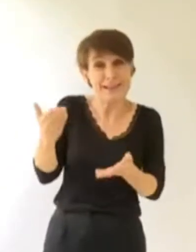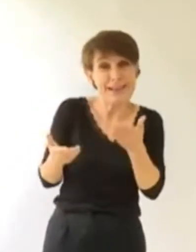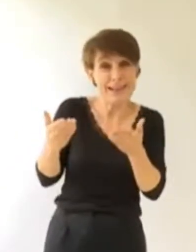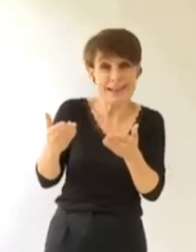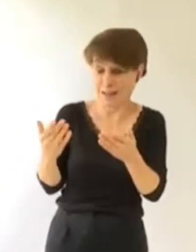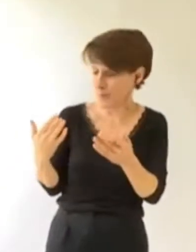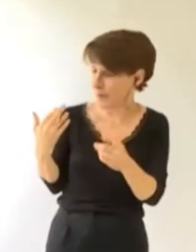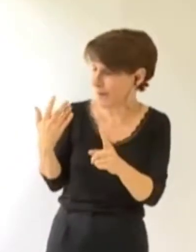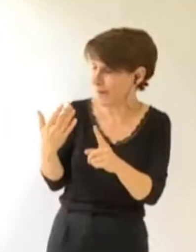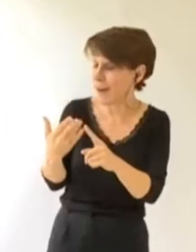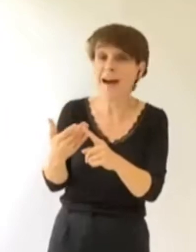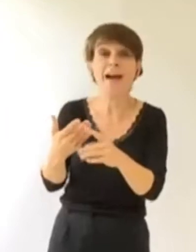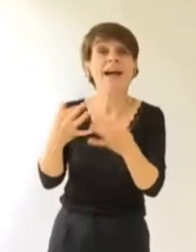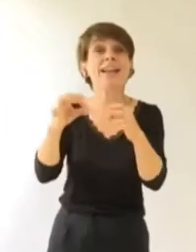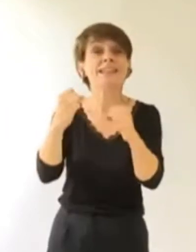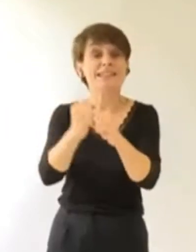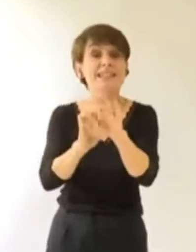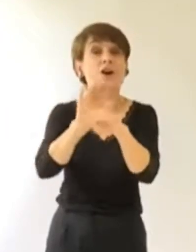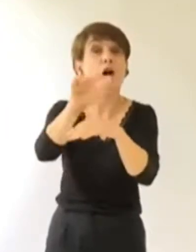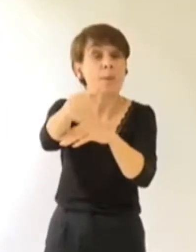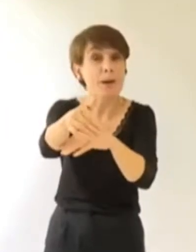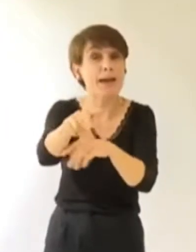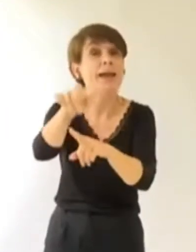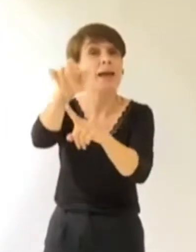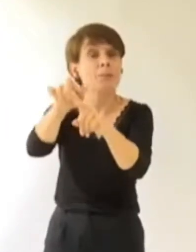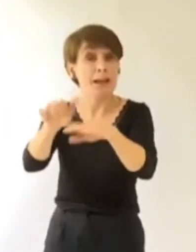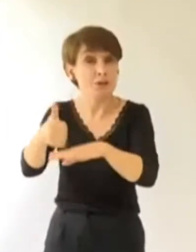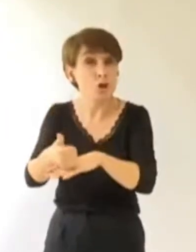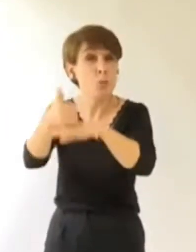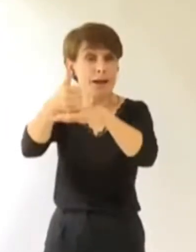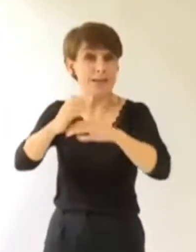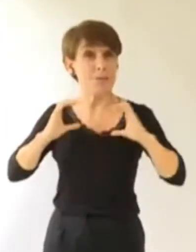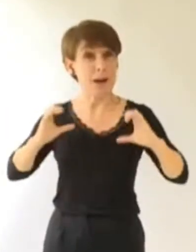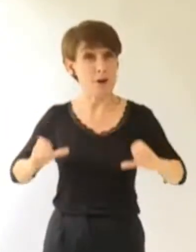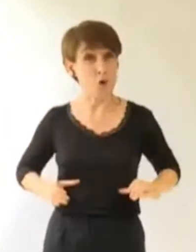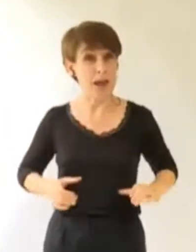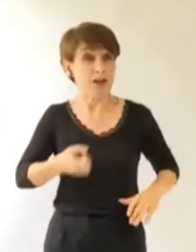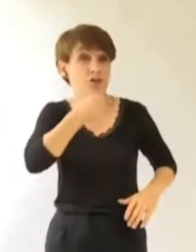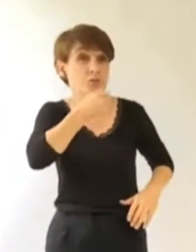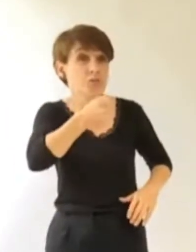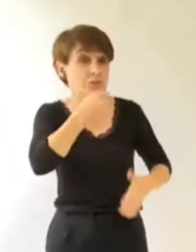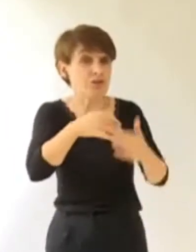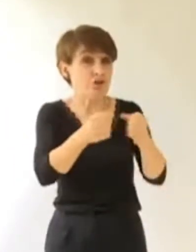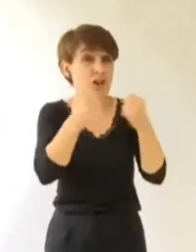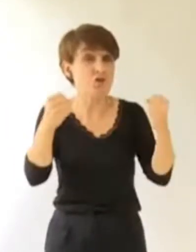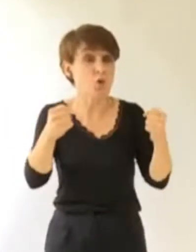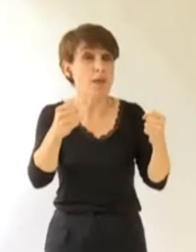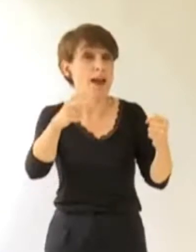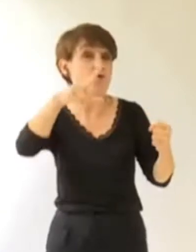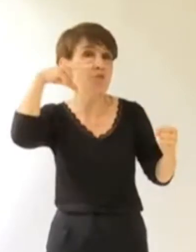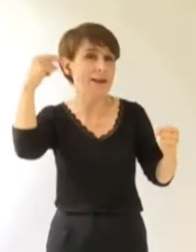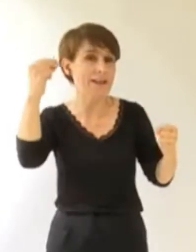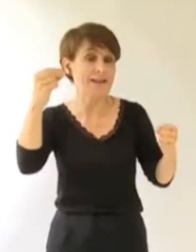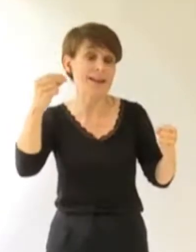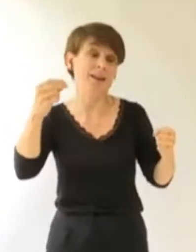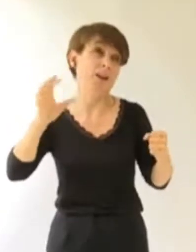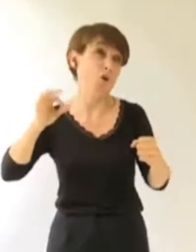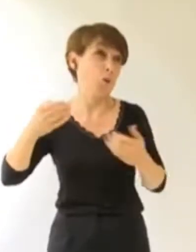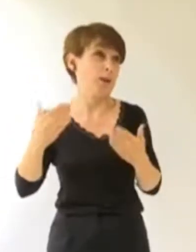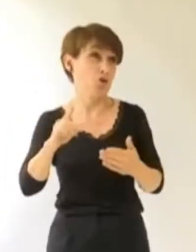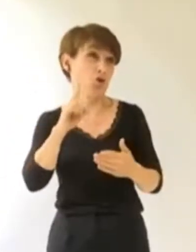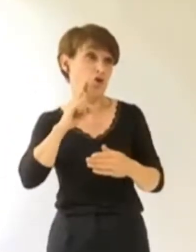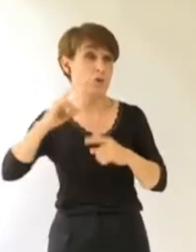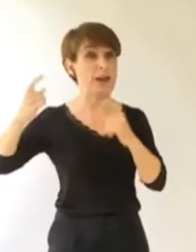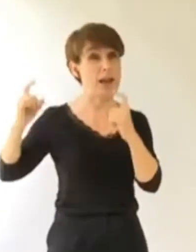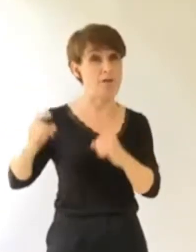après, le principal du collège, dans l'Humanité, expliquait qu'il y en avait moins de 300 parce que même